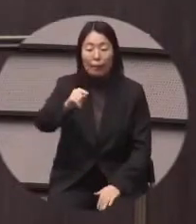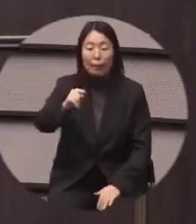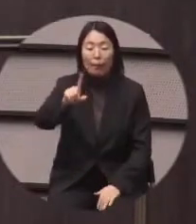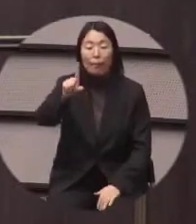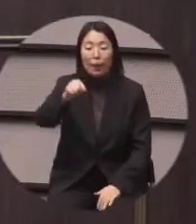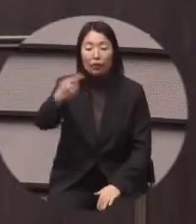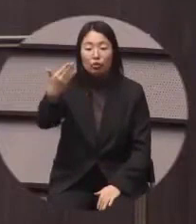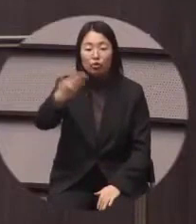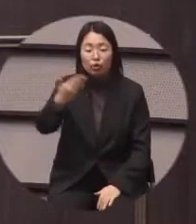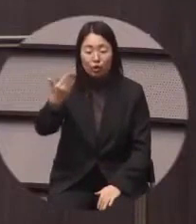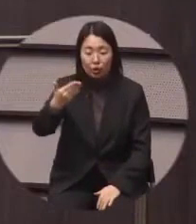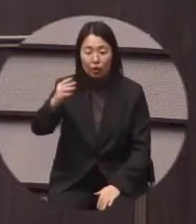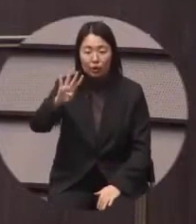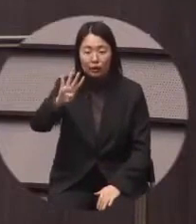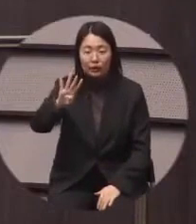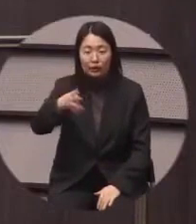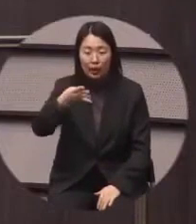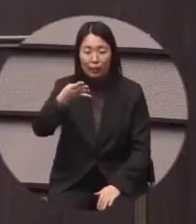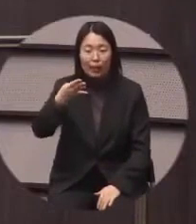19,416필지,